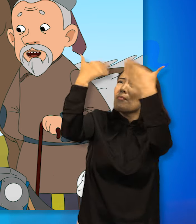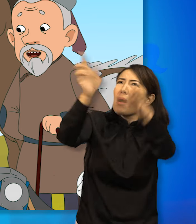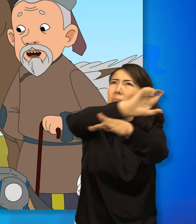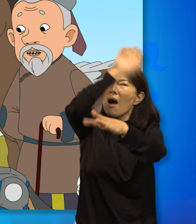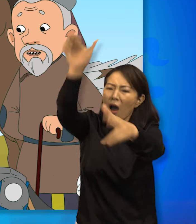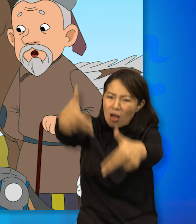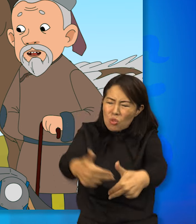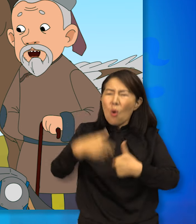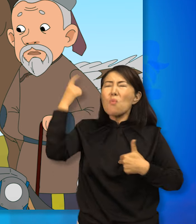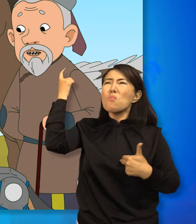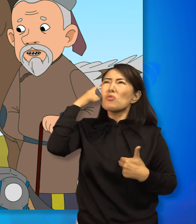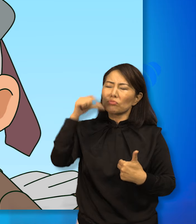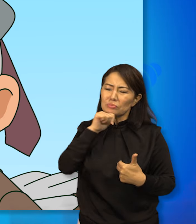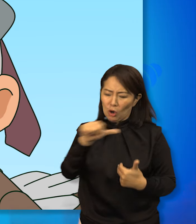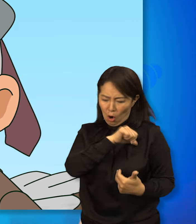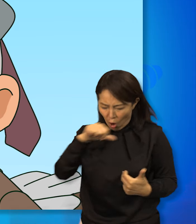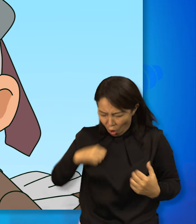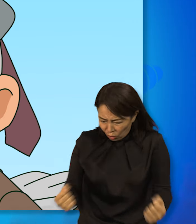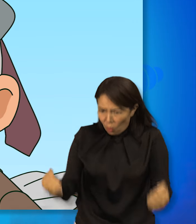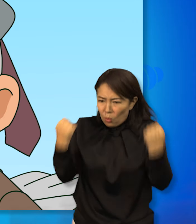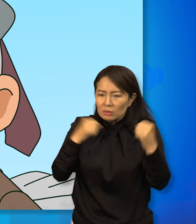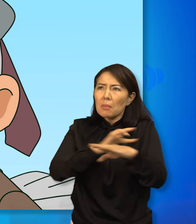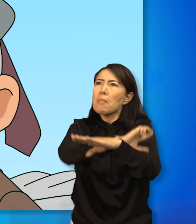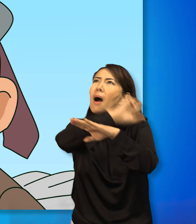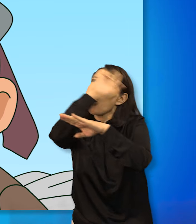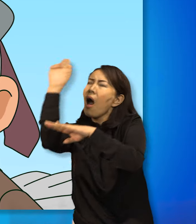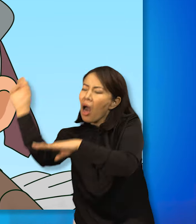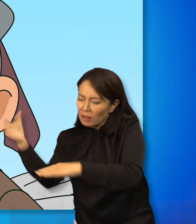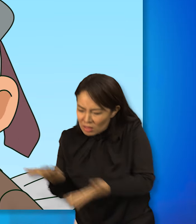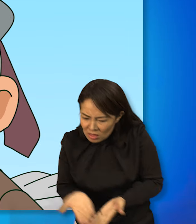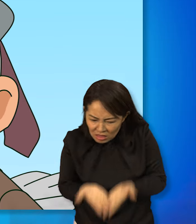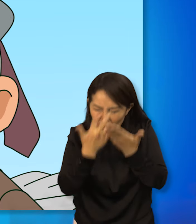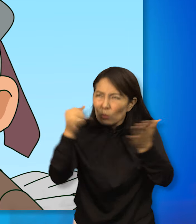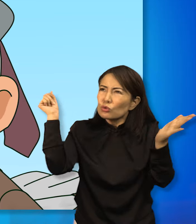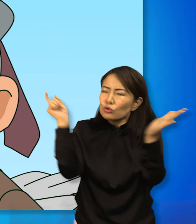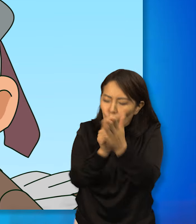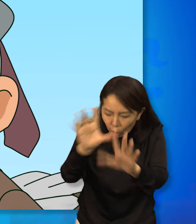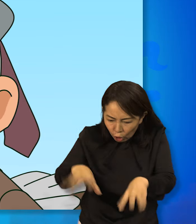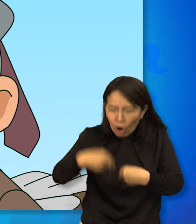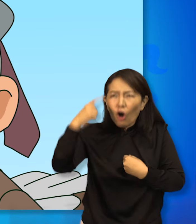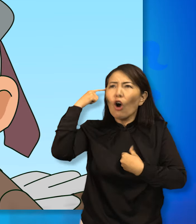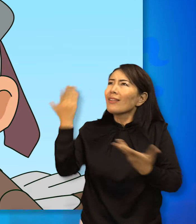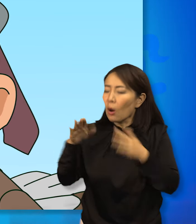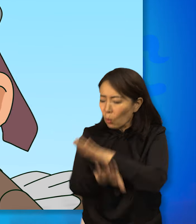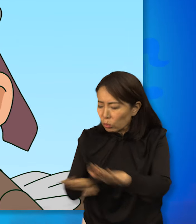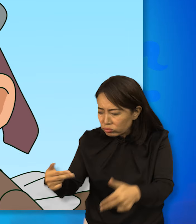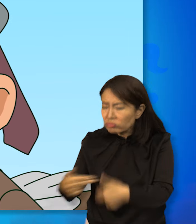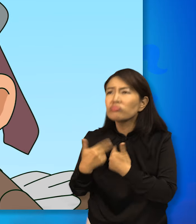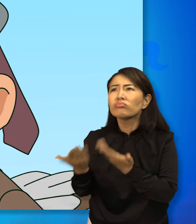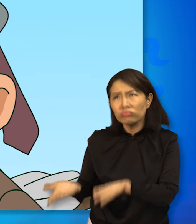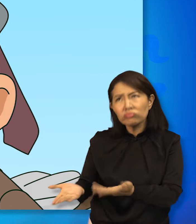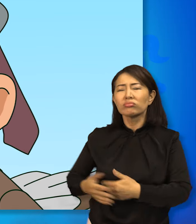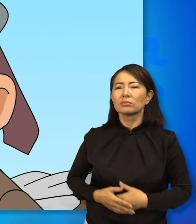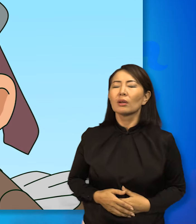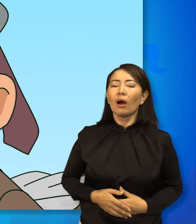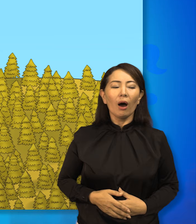Яав, бид ингэж буцъя дөө. Мундаг хөөрхөн хүүхдүүдтэй өвгөн ах нь бэлэг бэлгэлнэ. Амийг нь аварсан